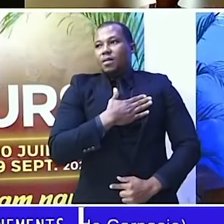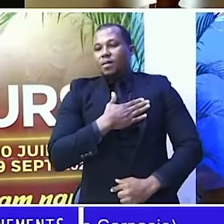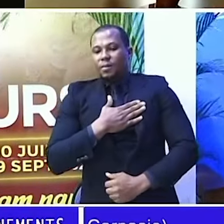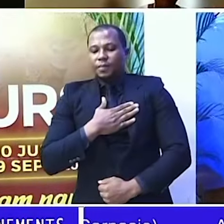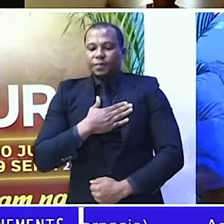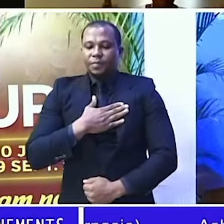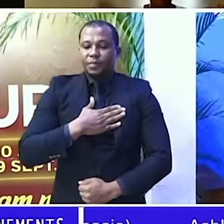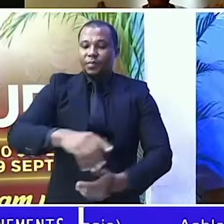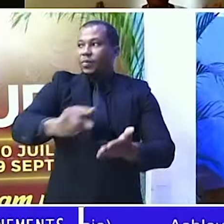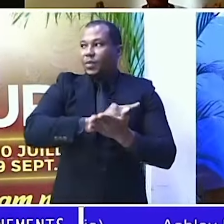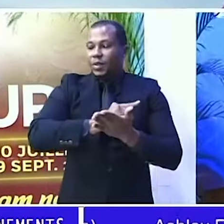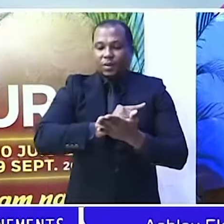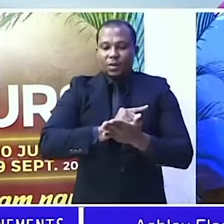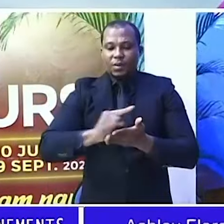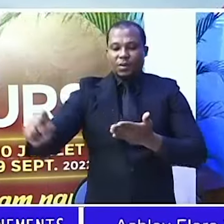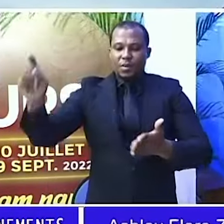Maintenant,